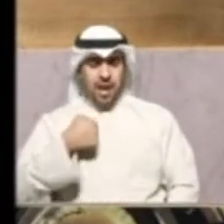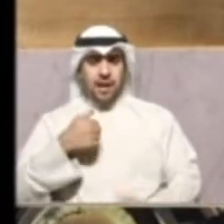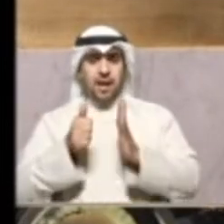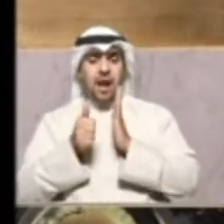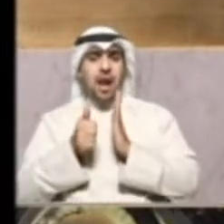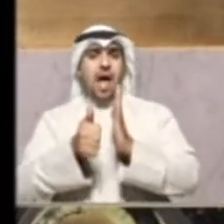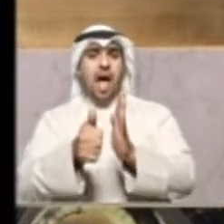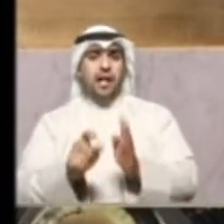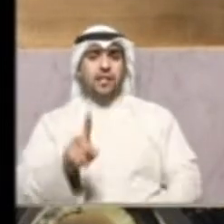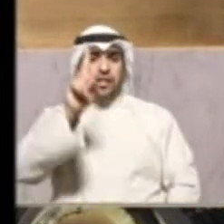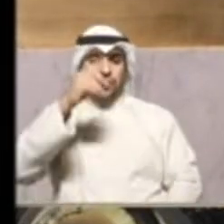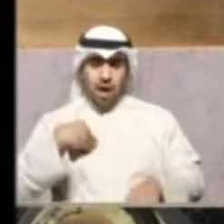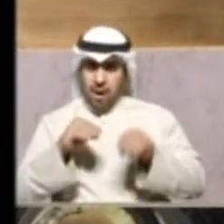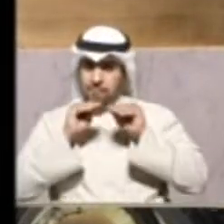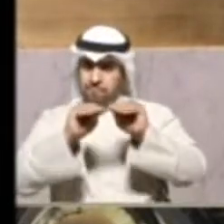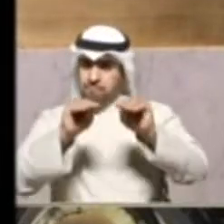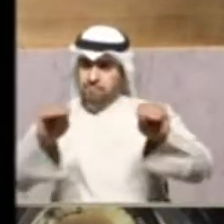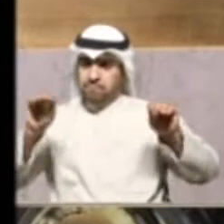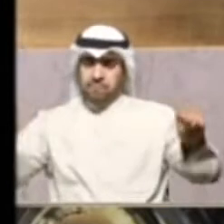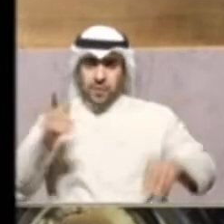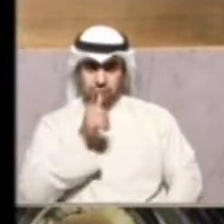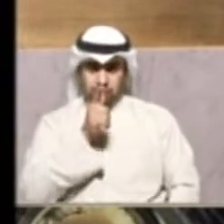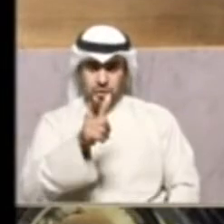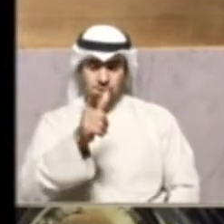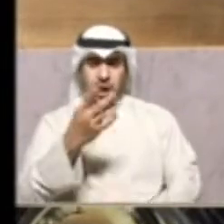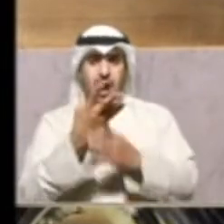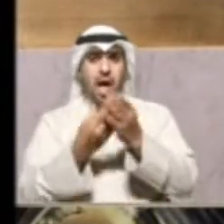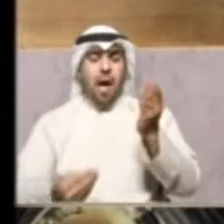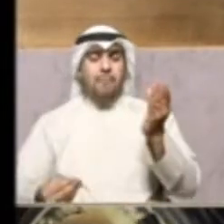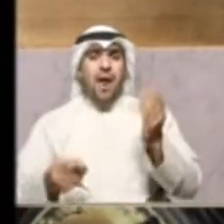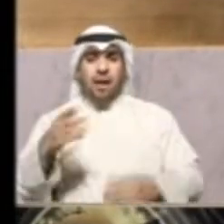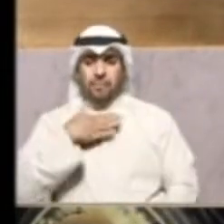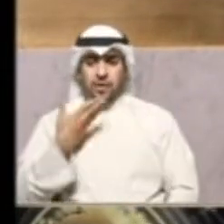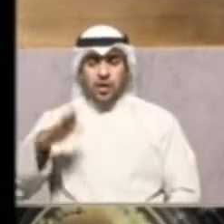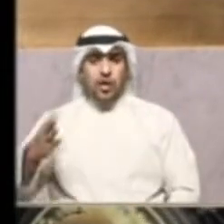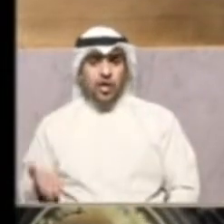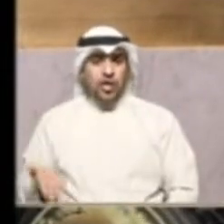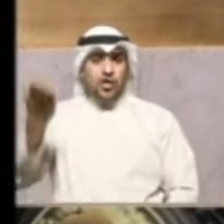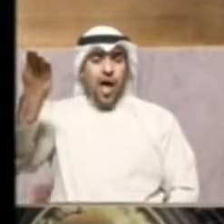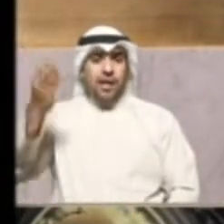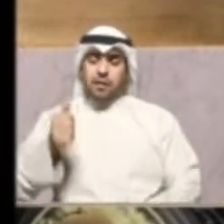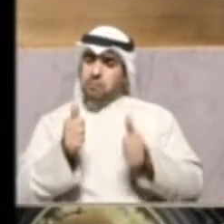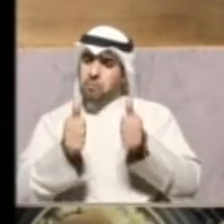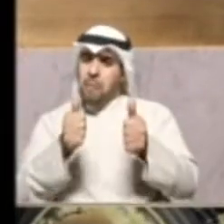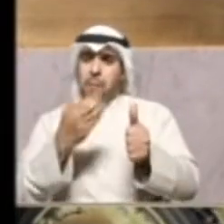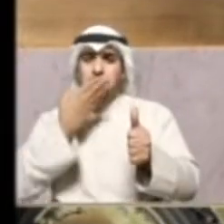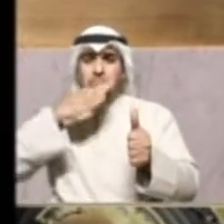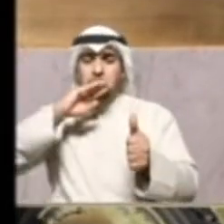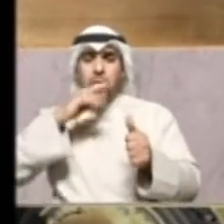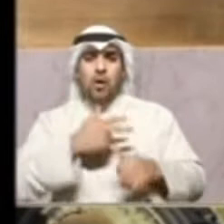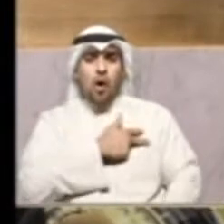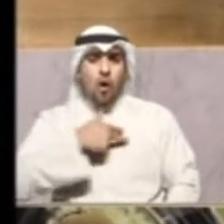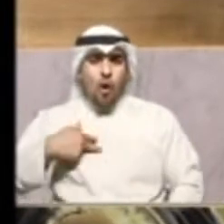الطلبة كلهم، أن نقول لهم أن أبناء الشهداء ما عليهم قاصر، وأن الحمد لله إحنا رافعين روس